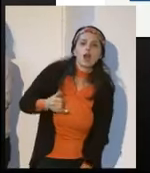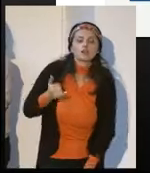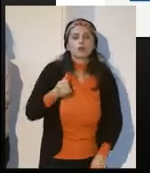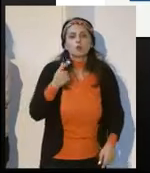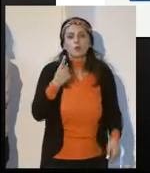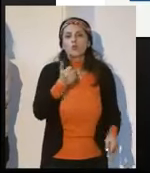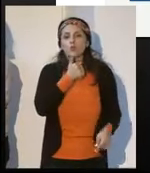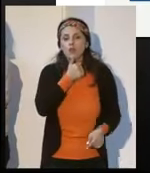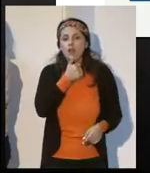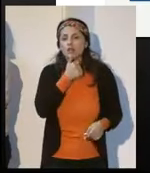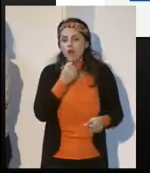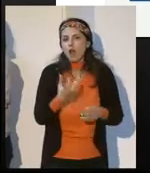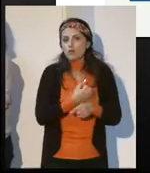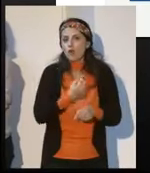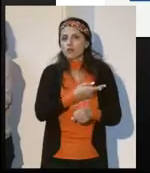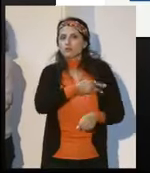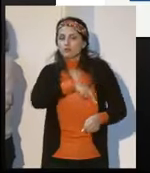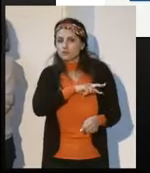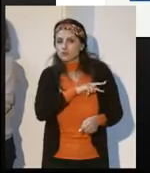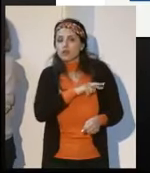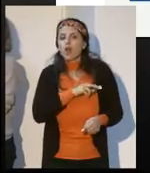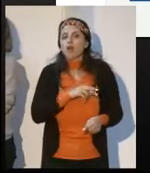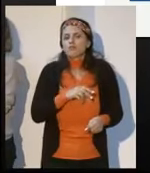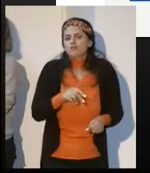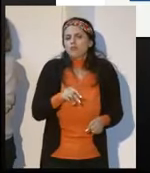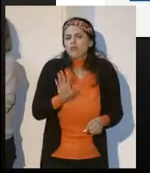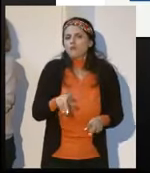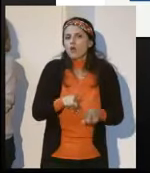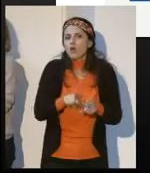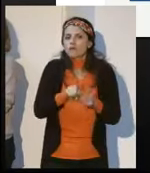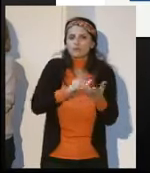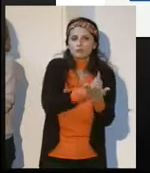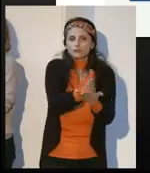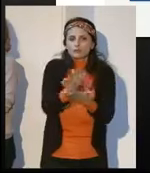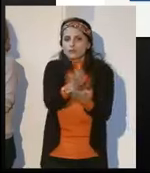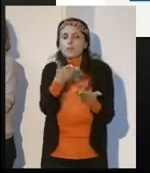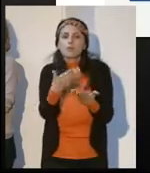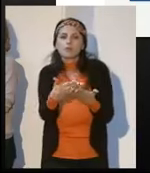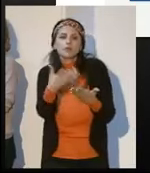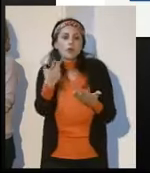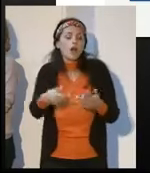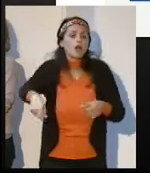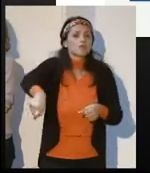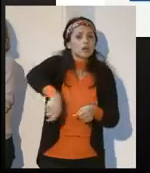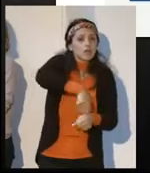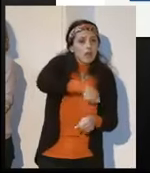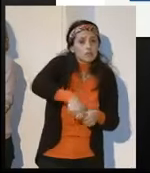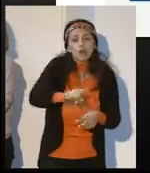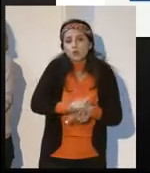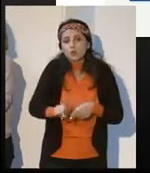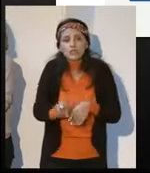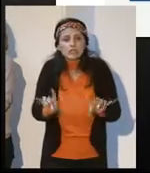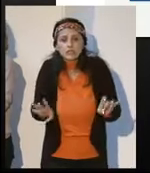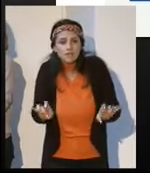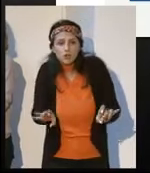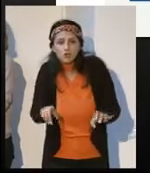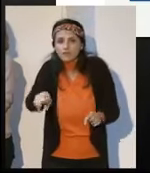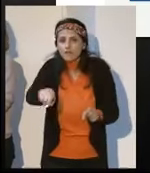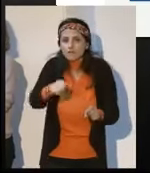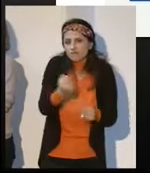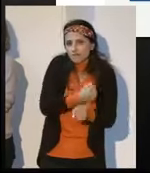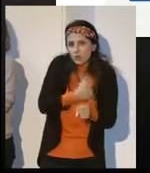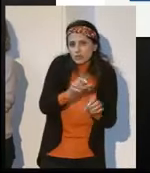au fost orientate catre a repara a repara lucruri care nu au fost facute